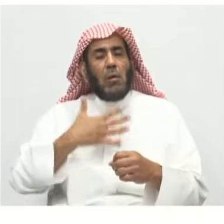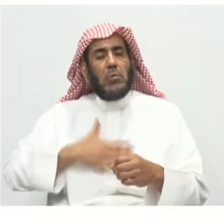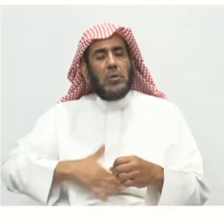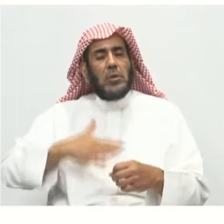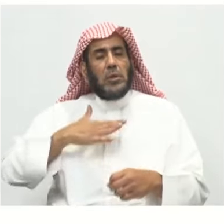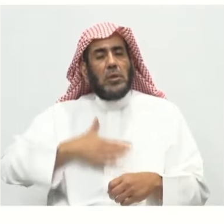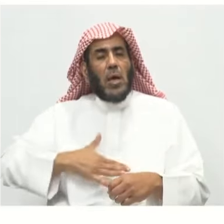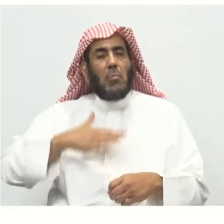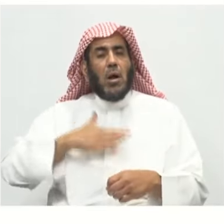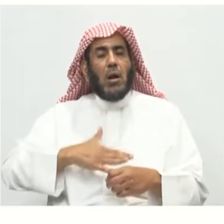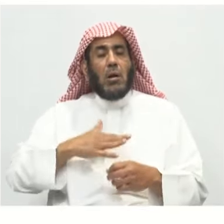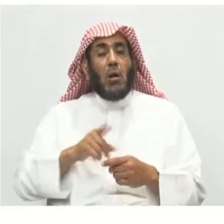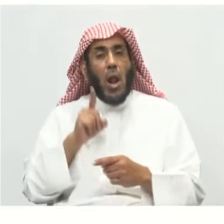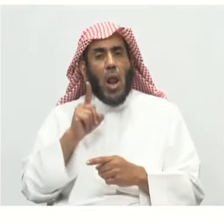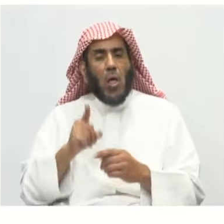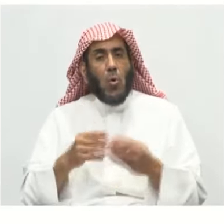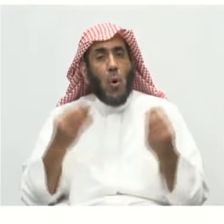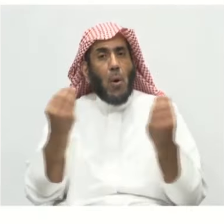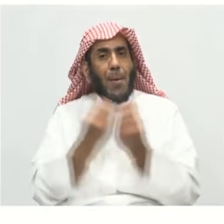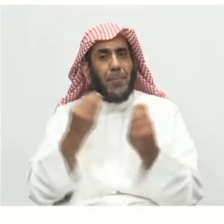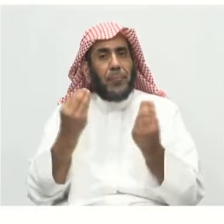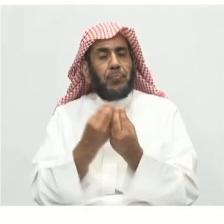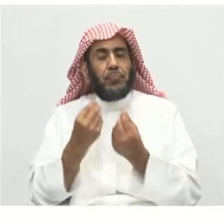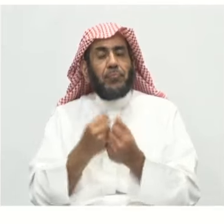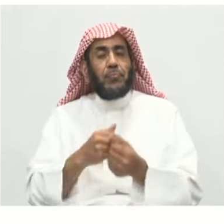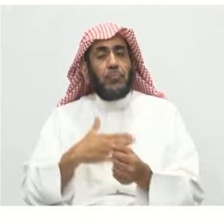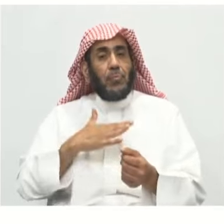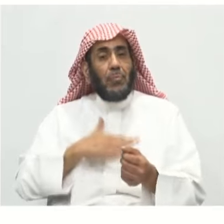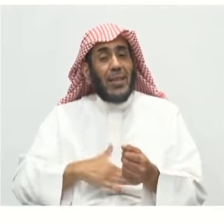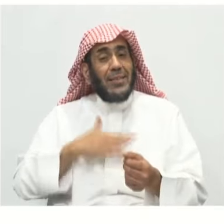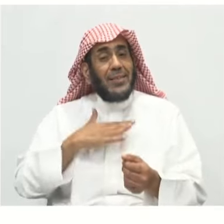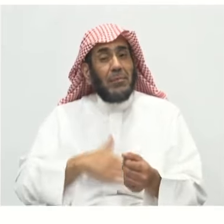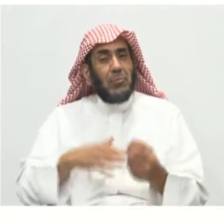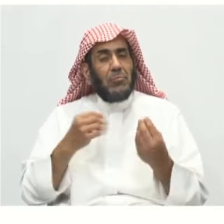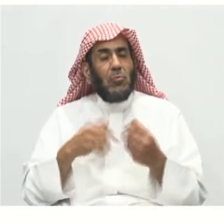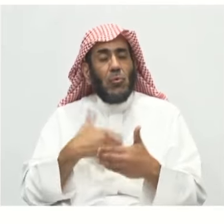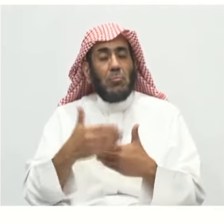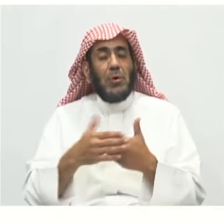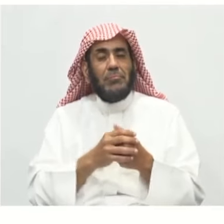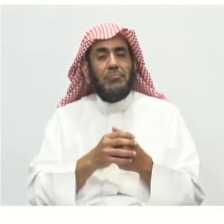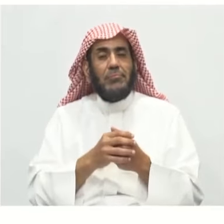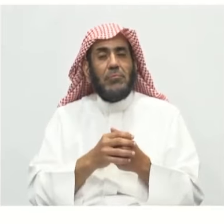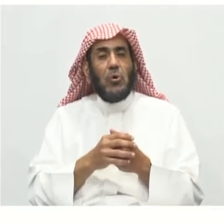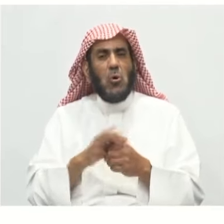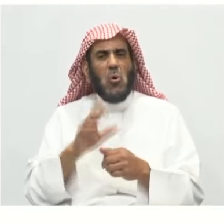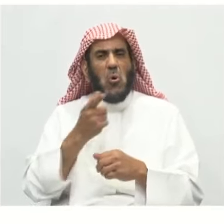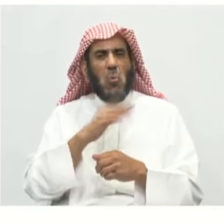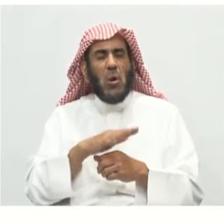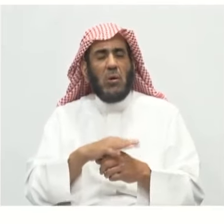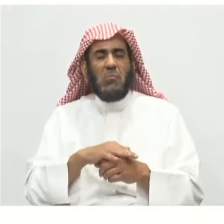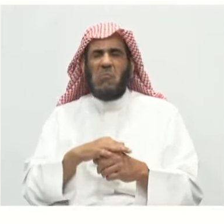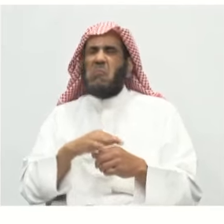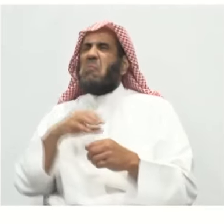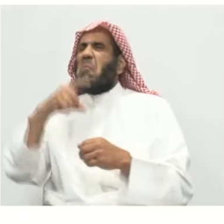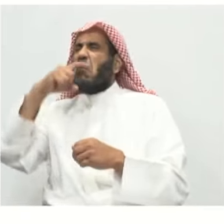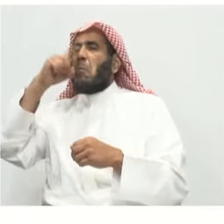الصبر الصبر لاحظوا قرنها وسنعرف ذلك ايضا في بعض الا الاسئله ثم ايضا ولا تصعر خدك